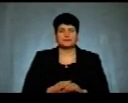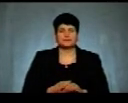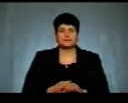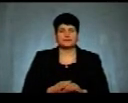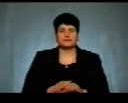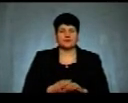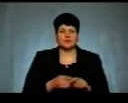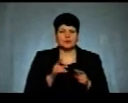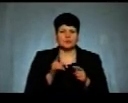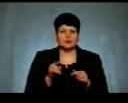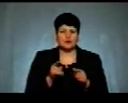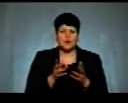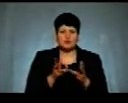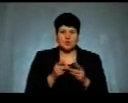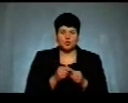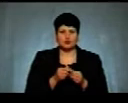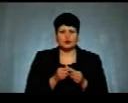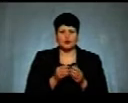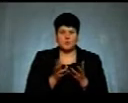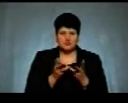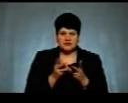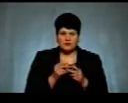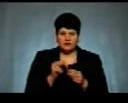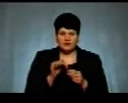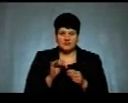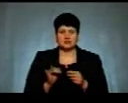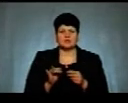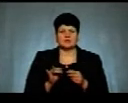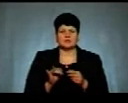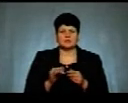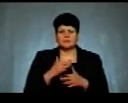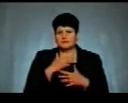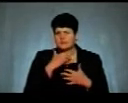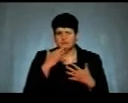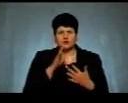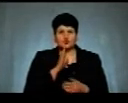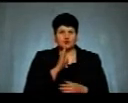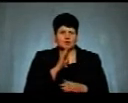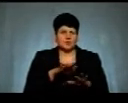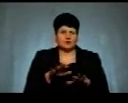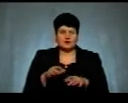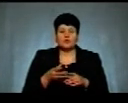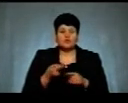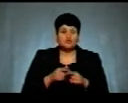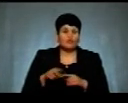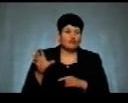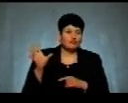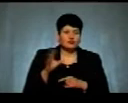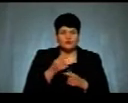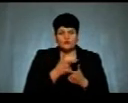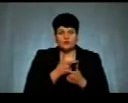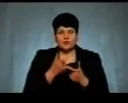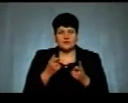номера розрахунків, обчислювачі, безліч жіночих посад. Всю цю інформацію з